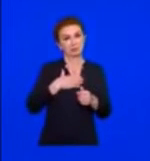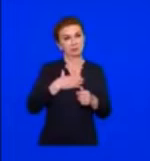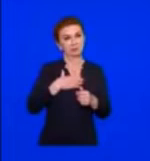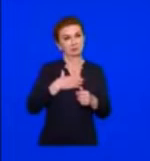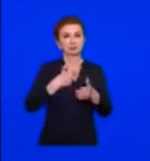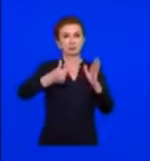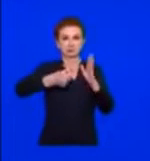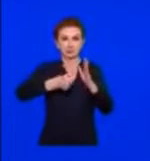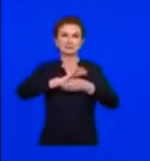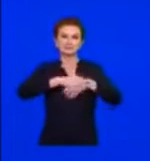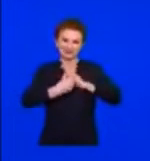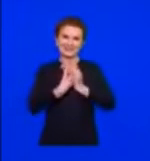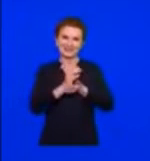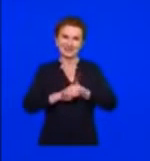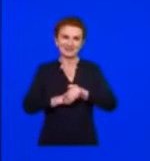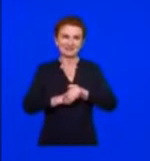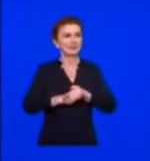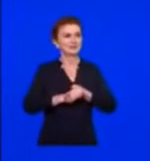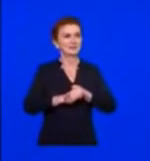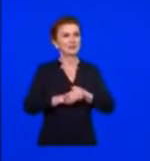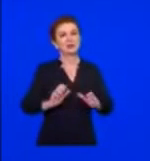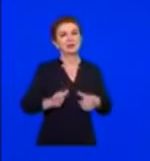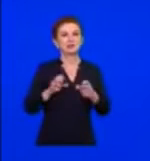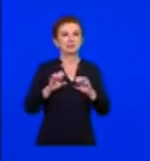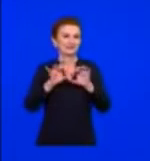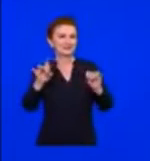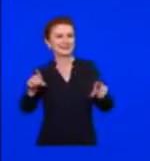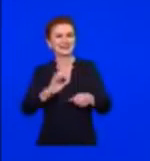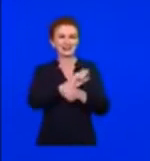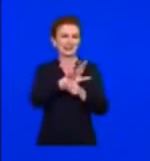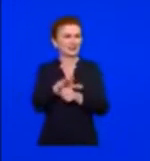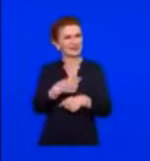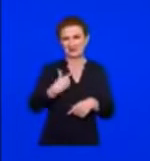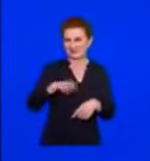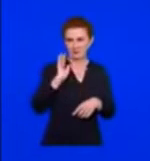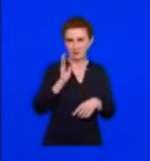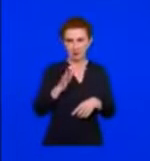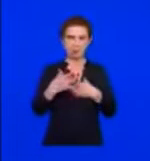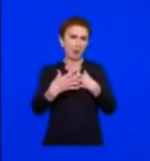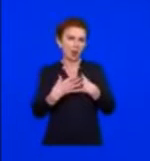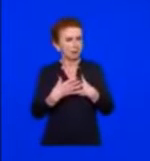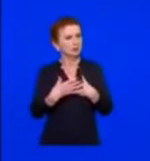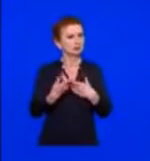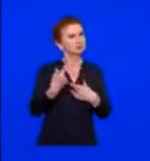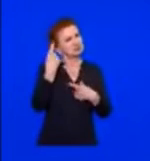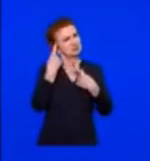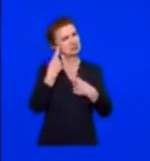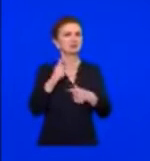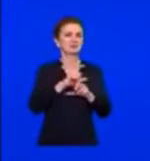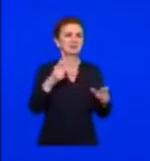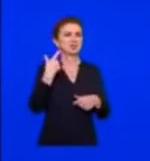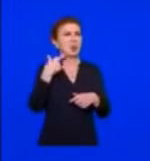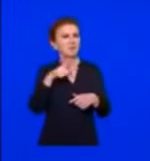środek dezynfekcyjny po to, żeby takich zakażeń nie było. Ale w bliskim etapie, najpóźniej w ciągu 2 tygodni,